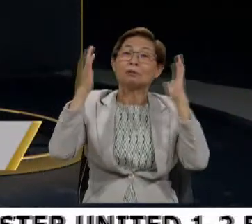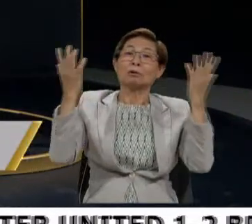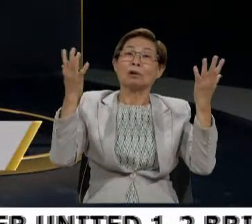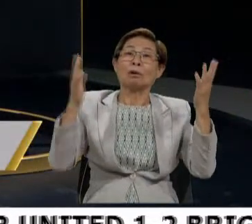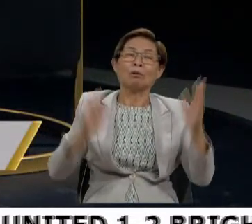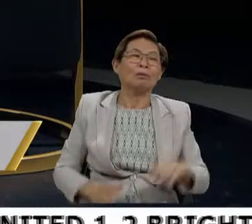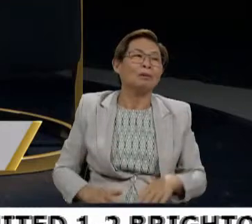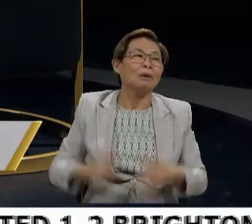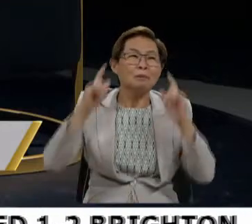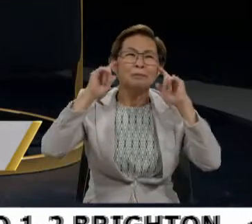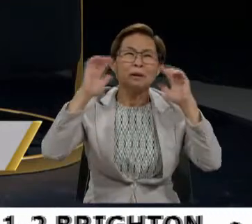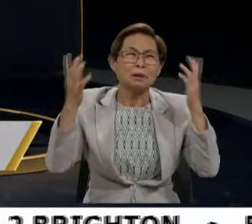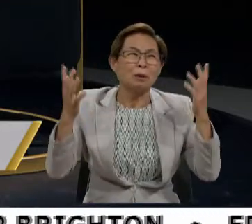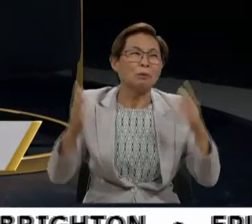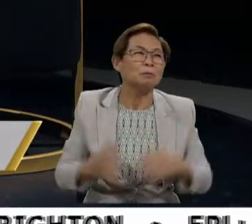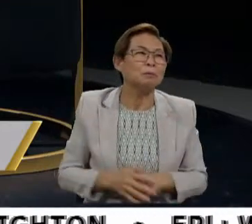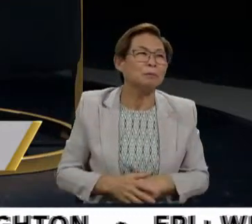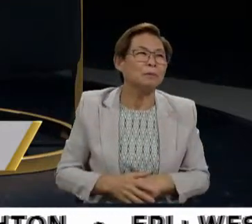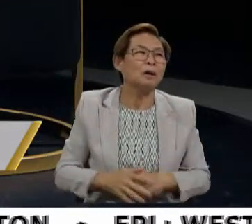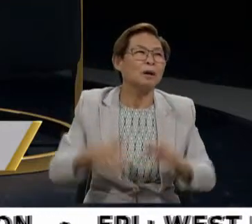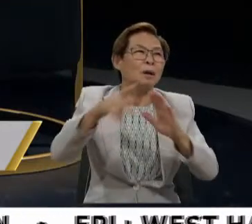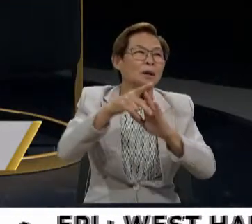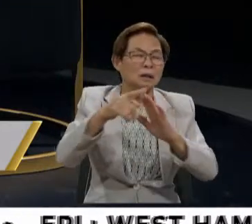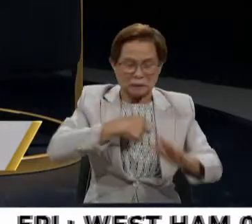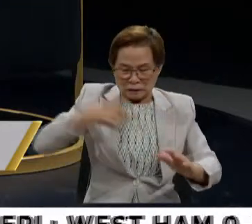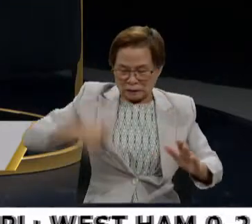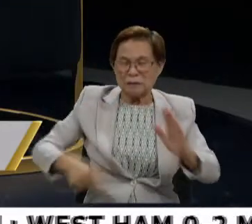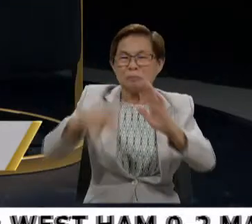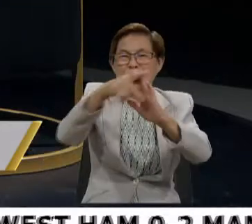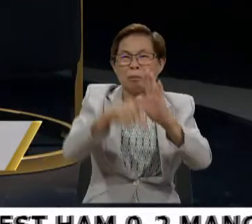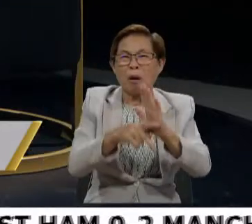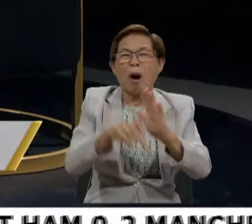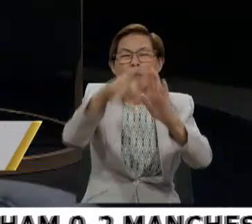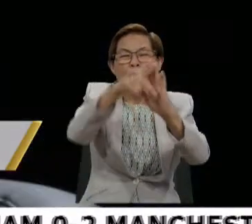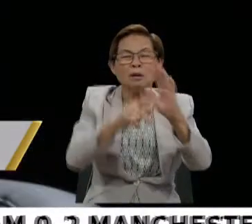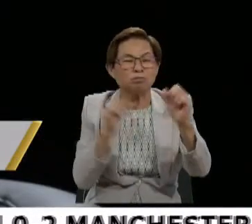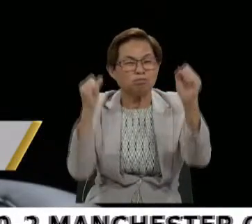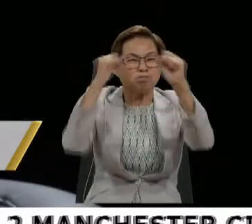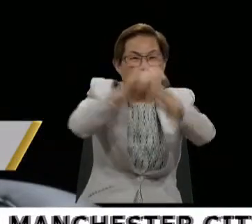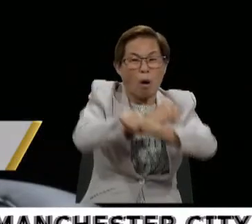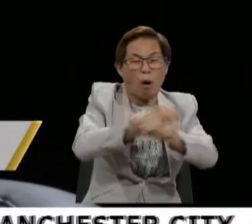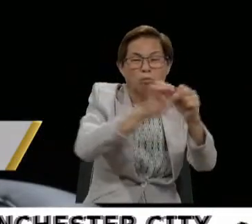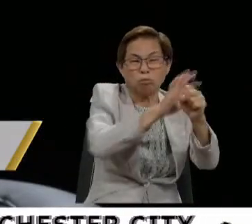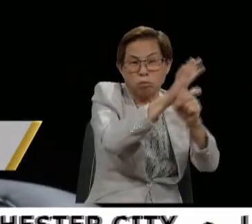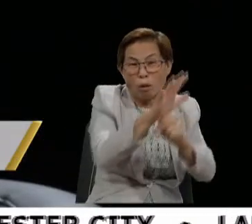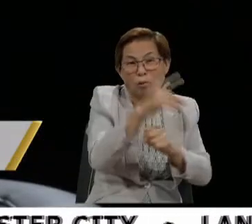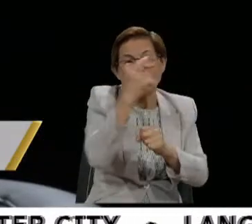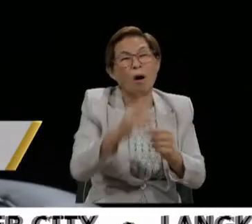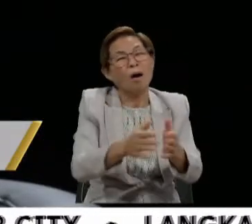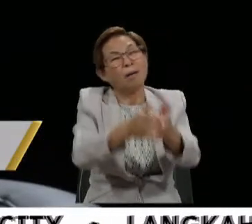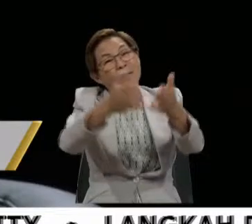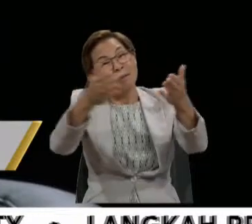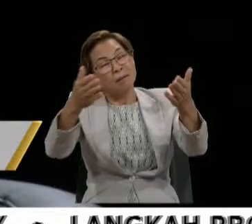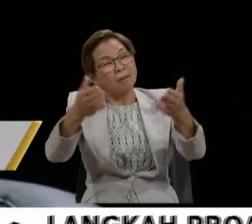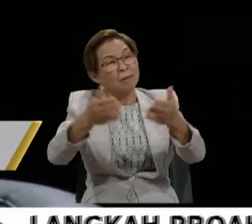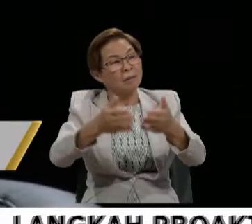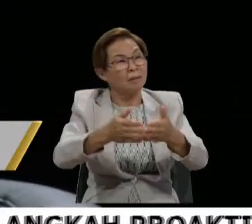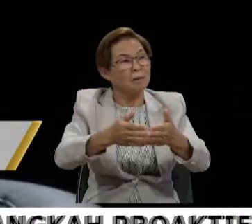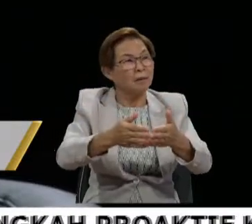konservatif dari segi er polisi melawan covid-19 er jadi susulan cabaran